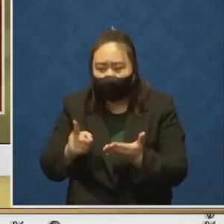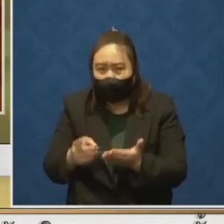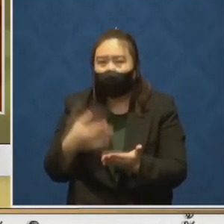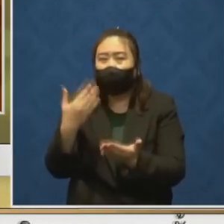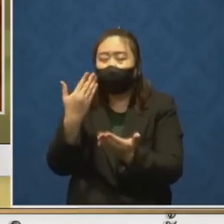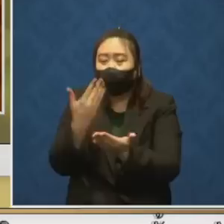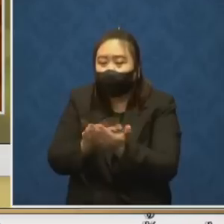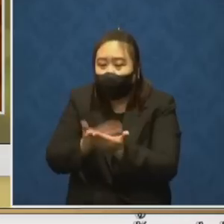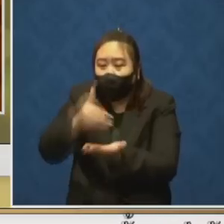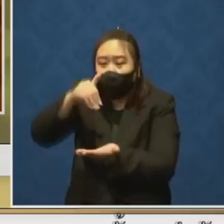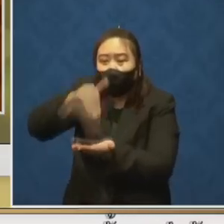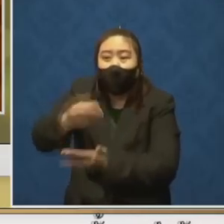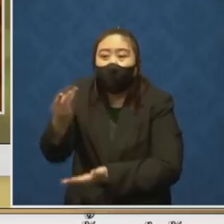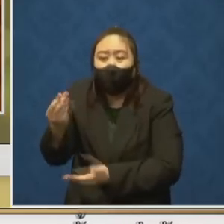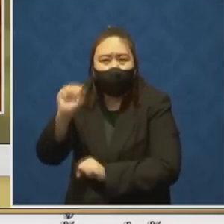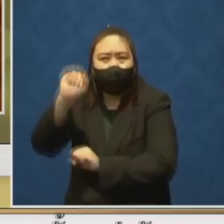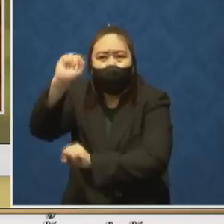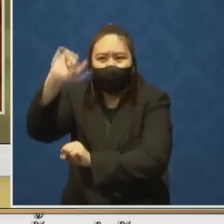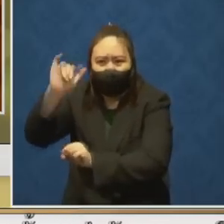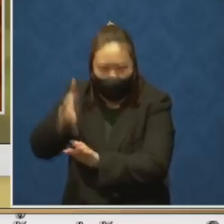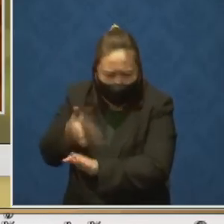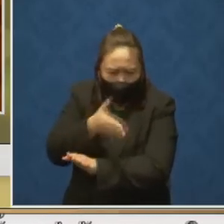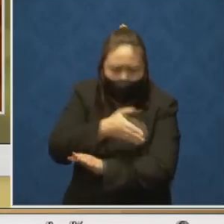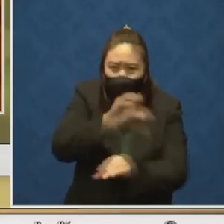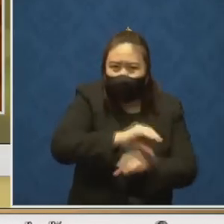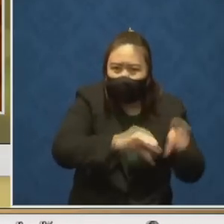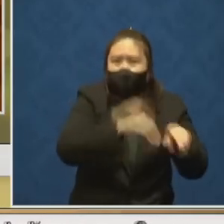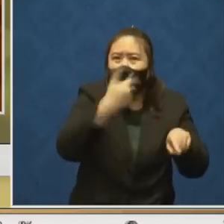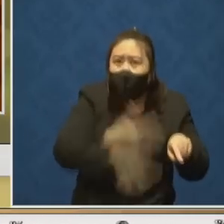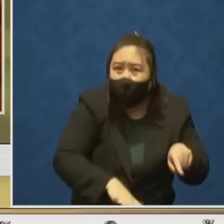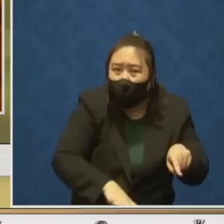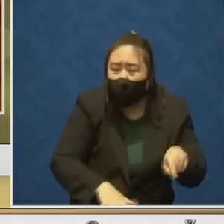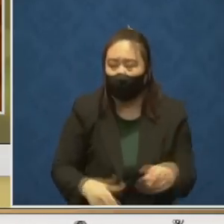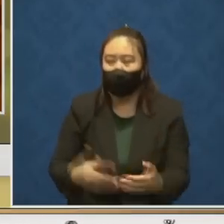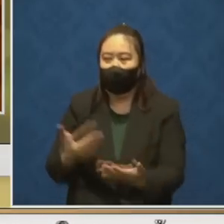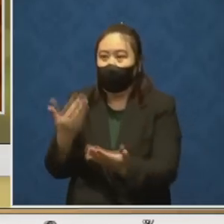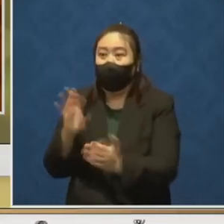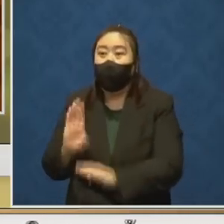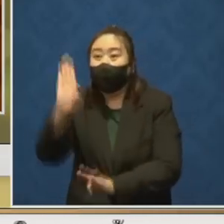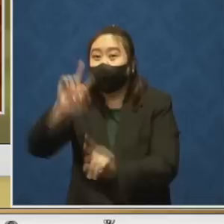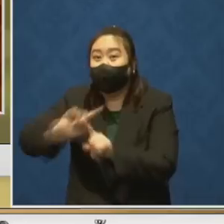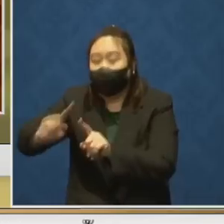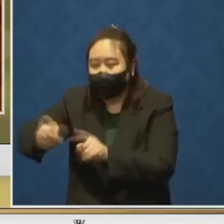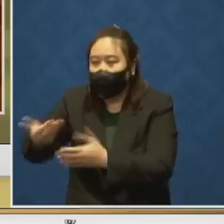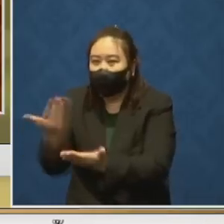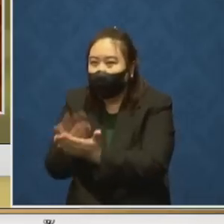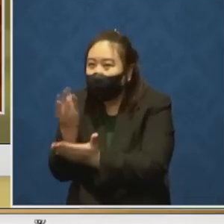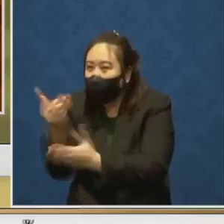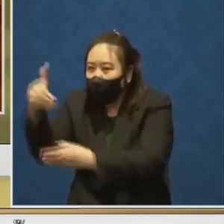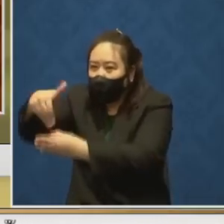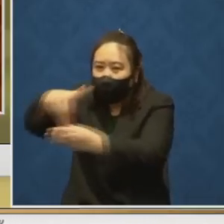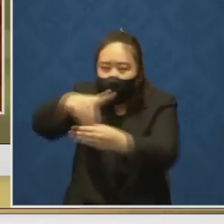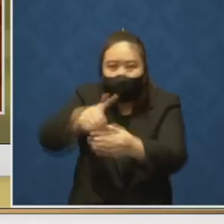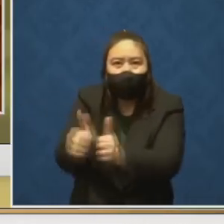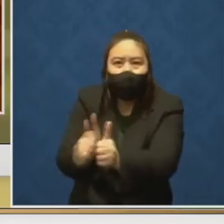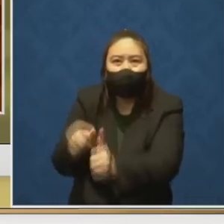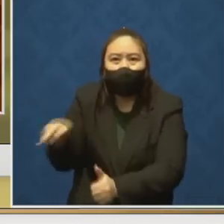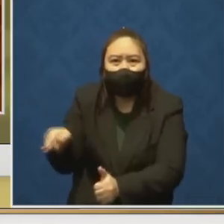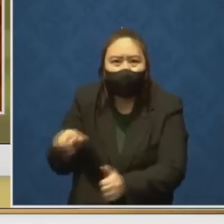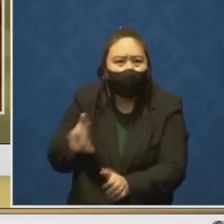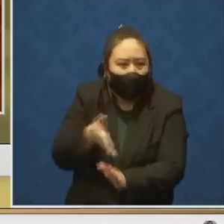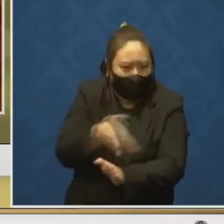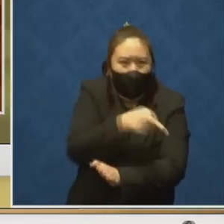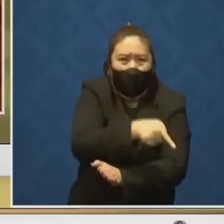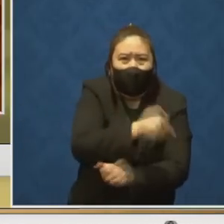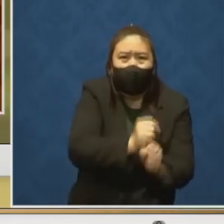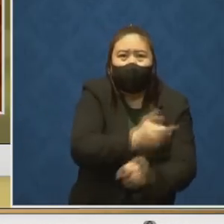ราคากลางตั้งแต่ยไมมีการยื่นซองประกวดราคาและตั้งแต่ยไม่มการทำสัญญาว่าจ้างผู้รบเหวพูง่ๆก็คือ